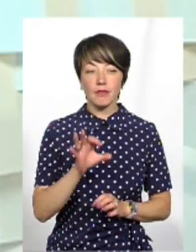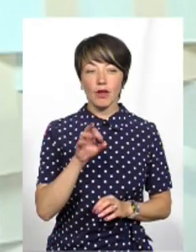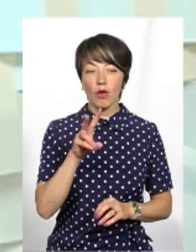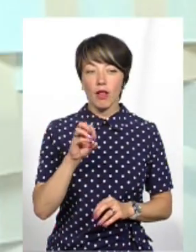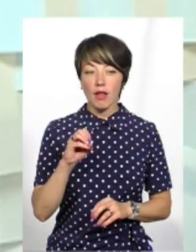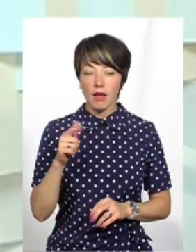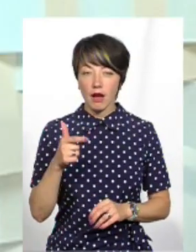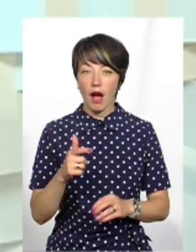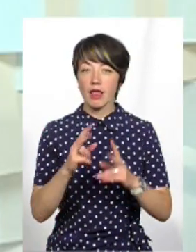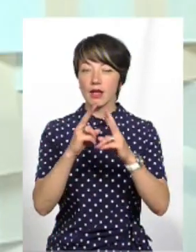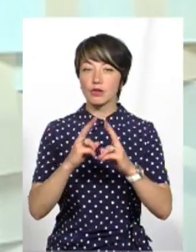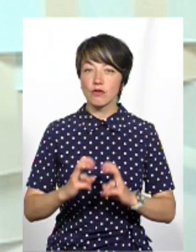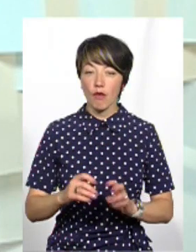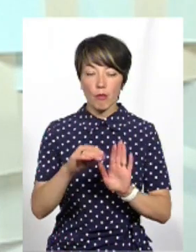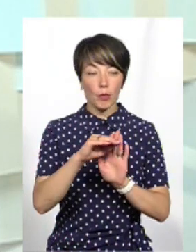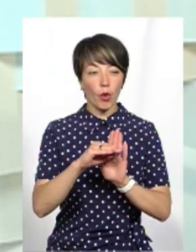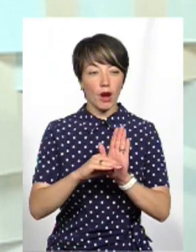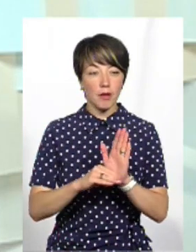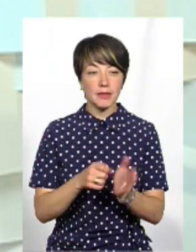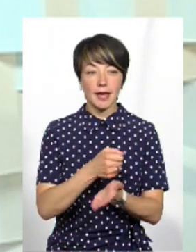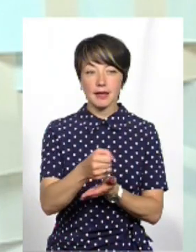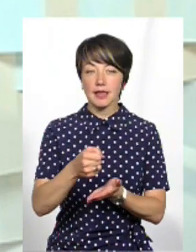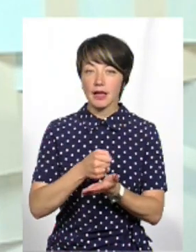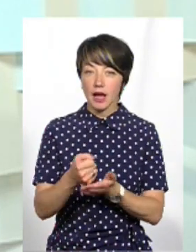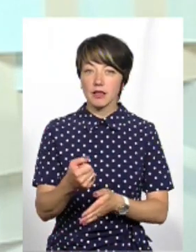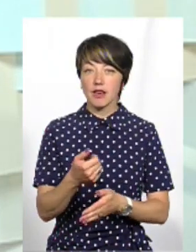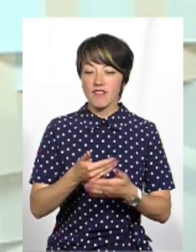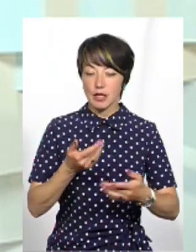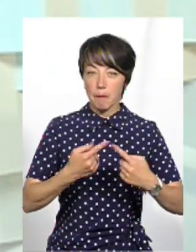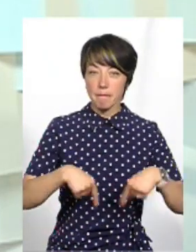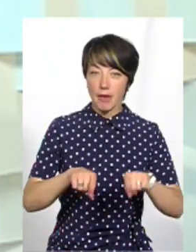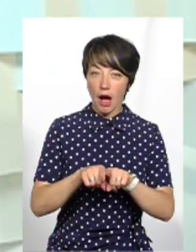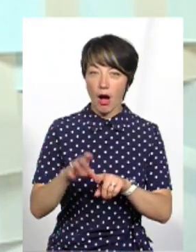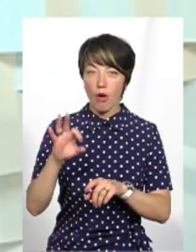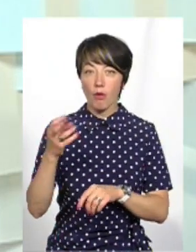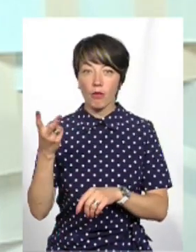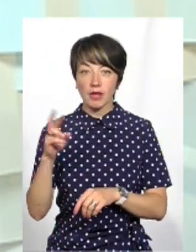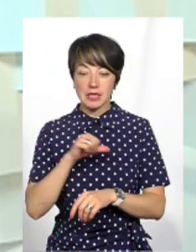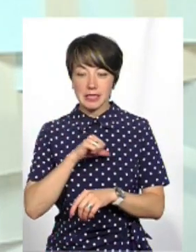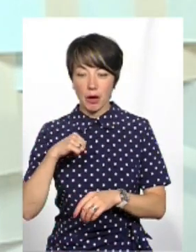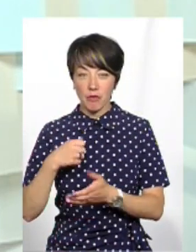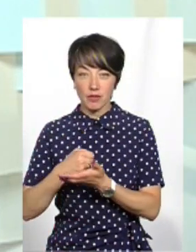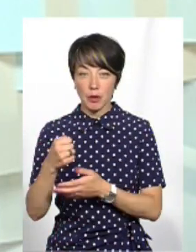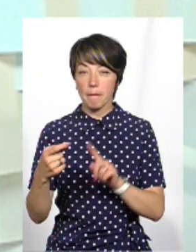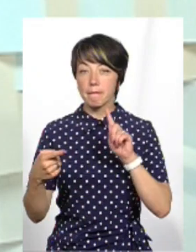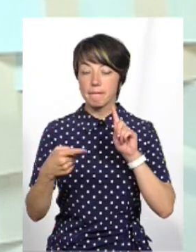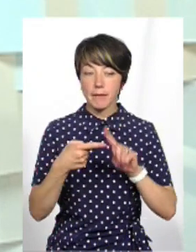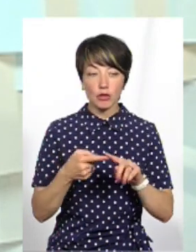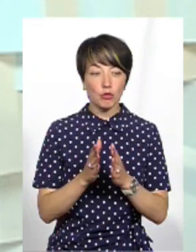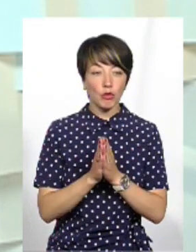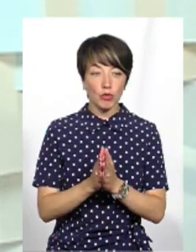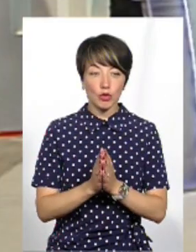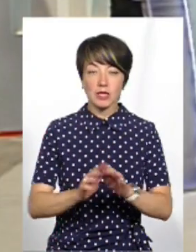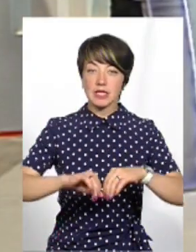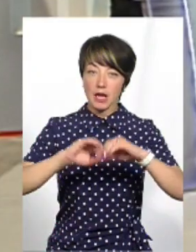Олег аналізував програми кандидатів, які балотуються від партії, Ольга – самовисуванців. Спершу попрошу